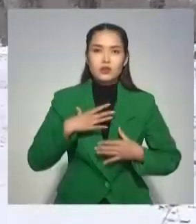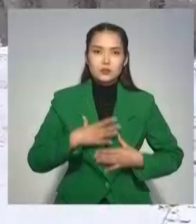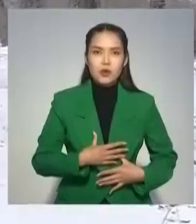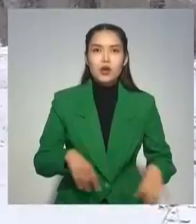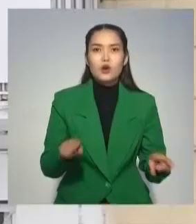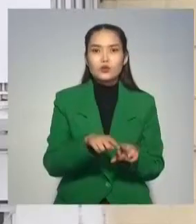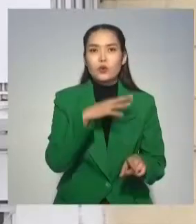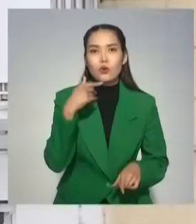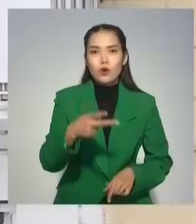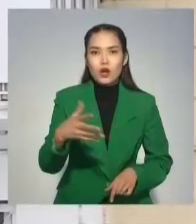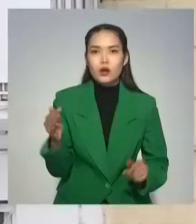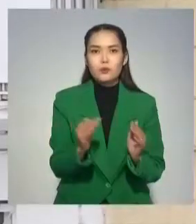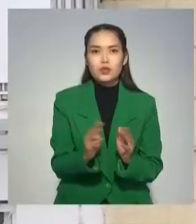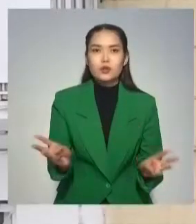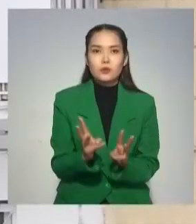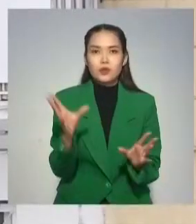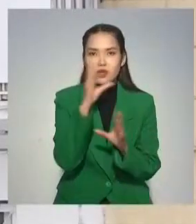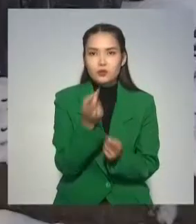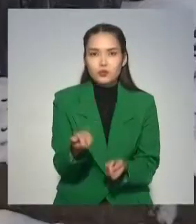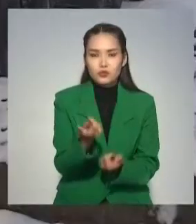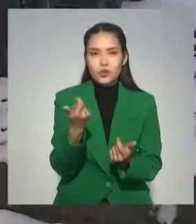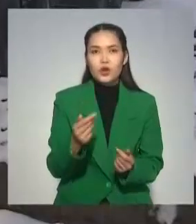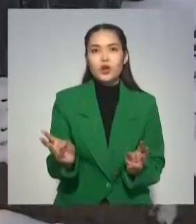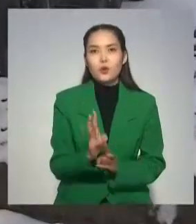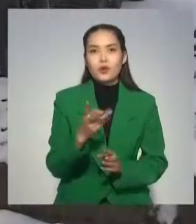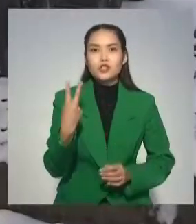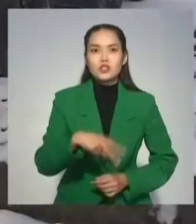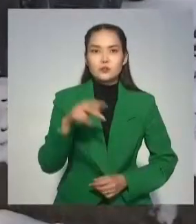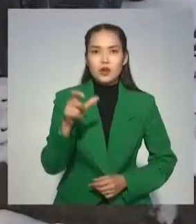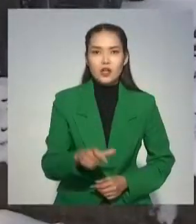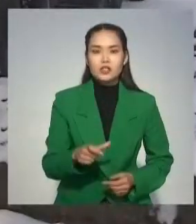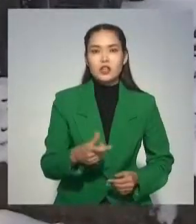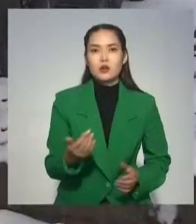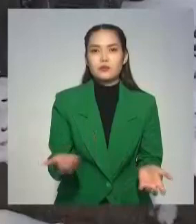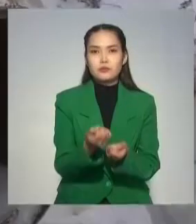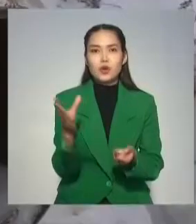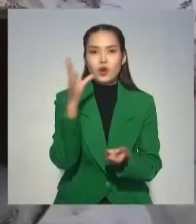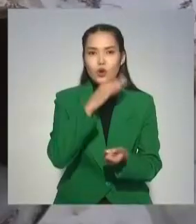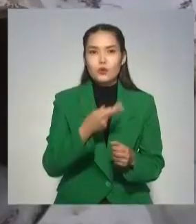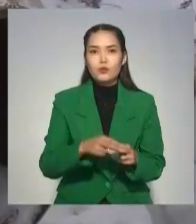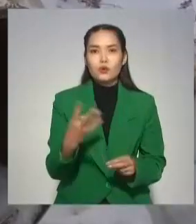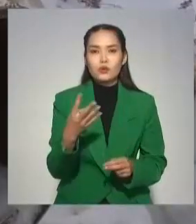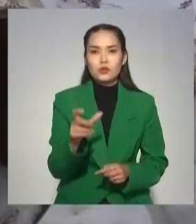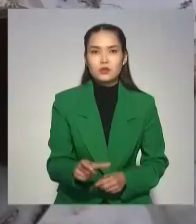көп қабатты үй өртеніп кете жаздады. Өрт сөндірушілер 20 адамды сыртқа аман алып шықты. Оның төртеуі